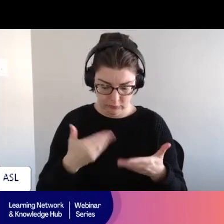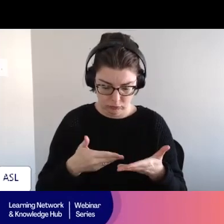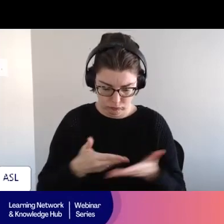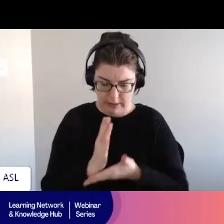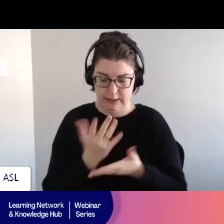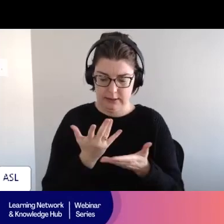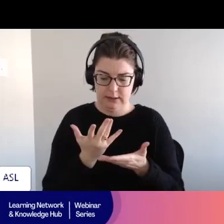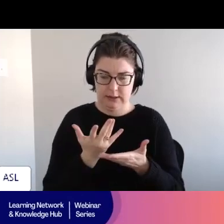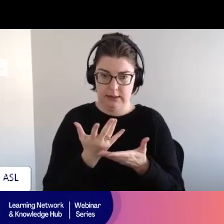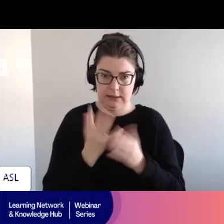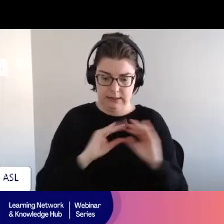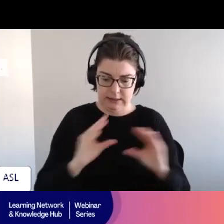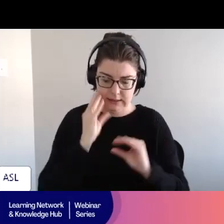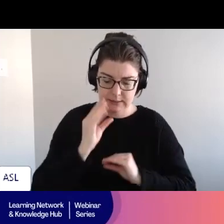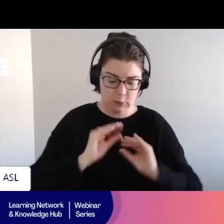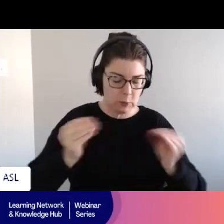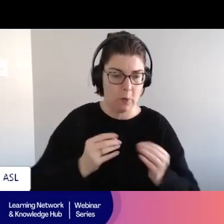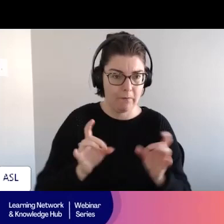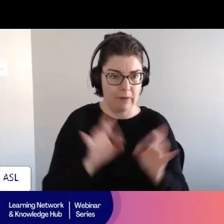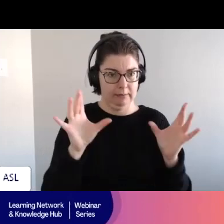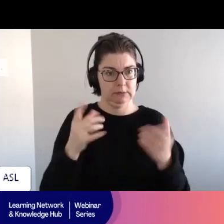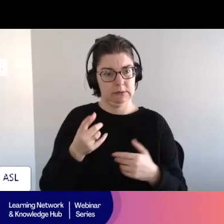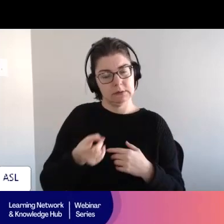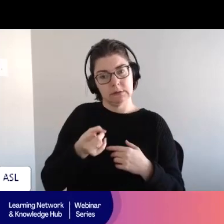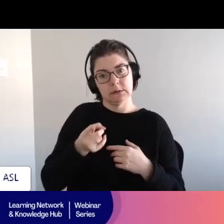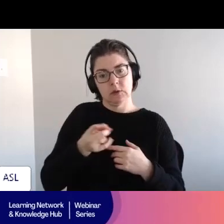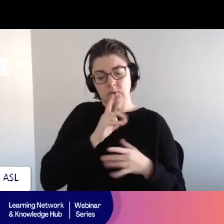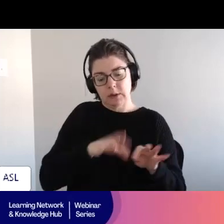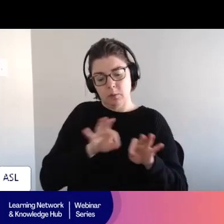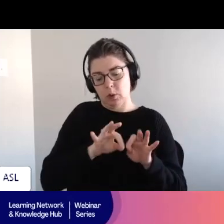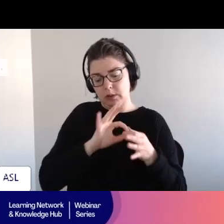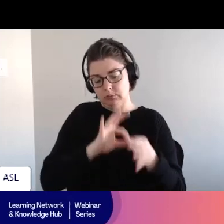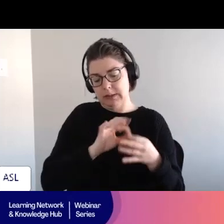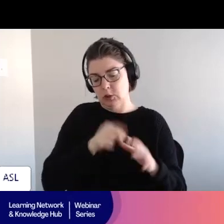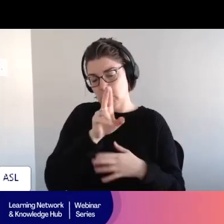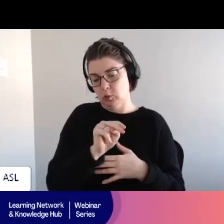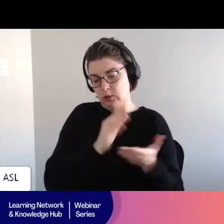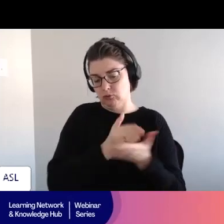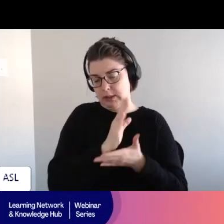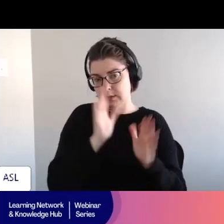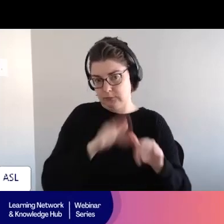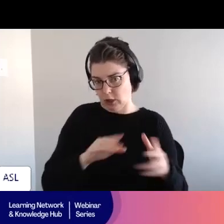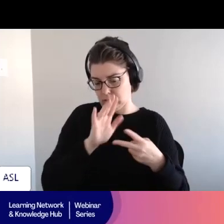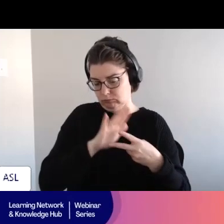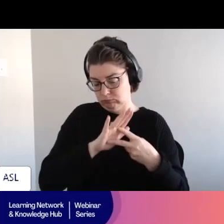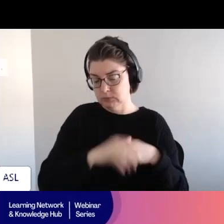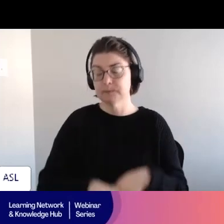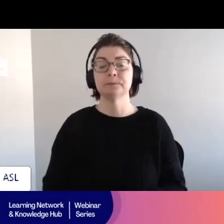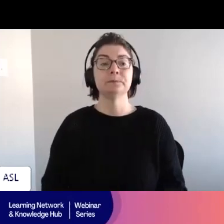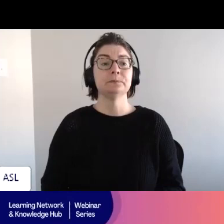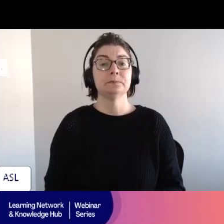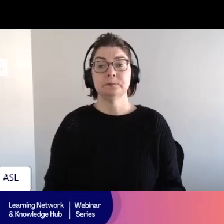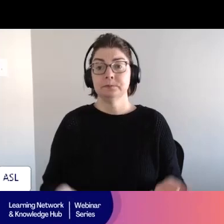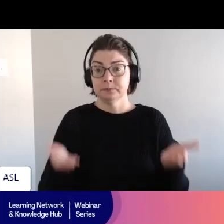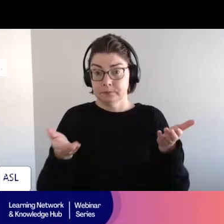de violence alors il s'agit de dimensions critiques des droits de l'enfant prochaine diapo